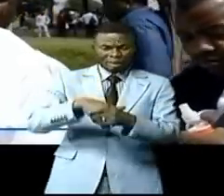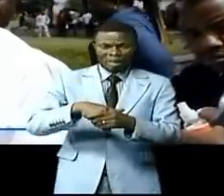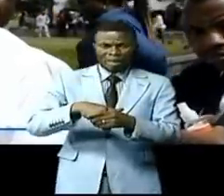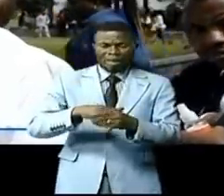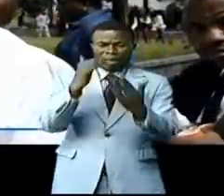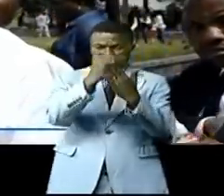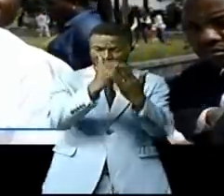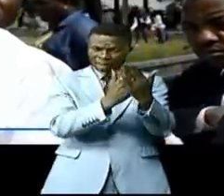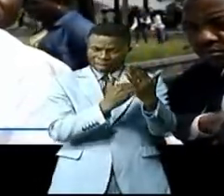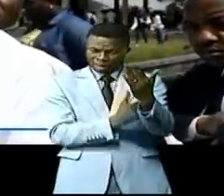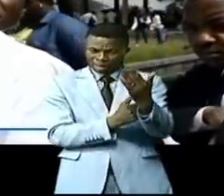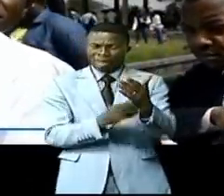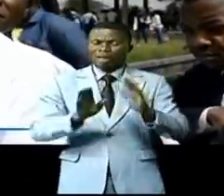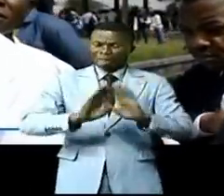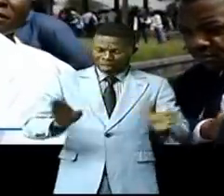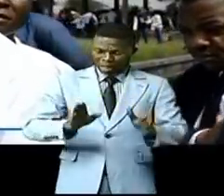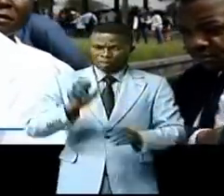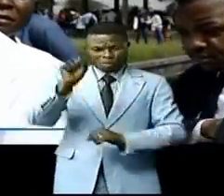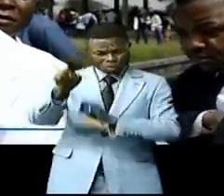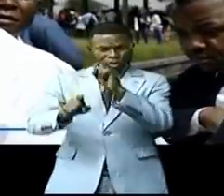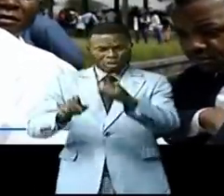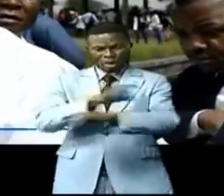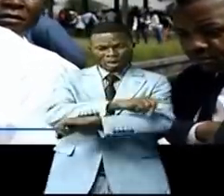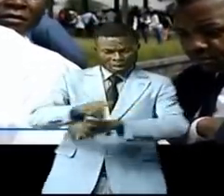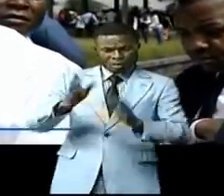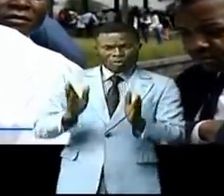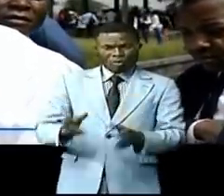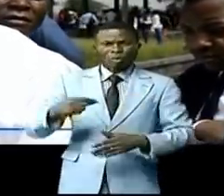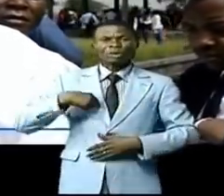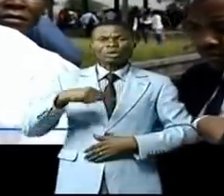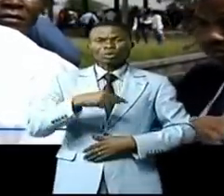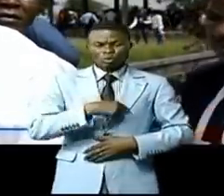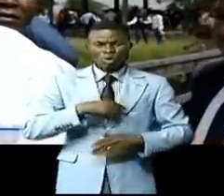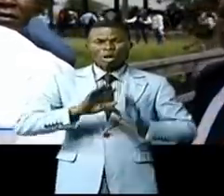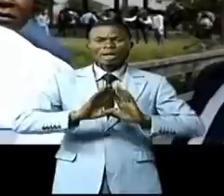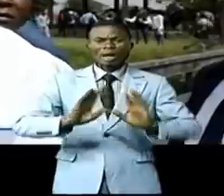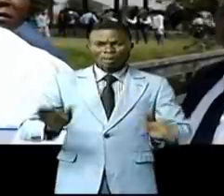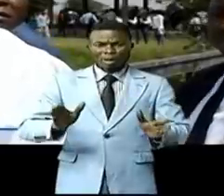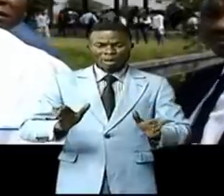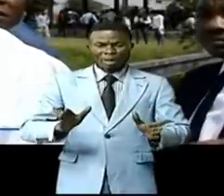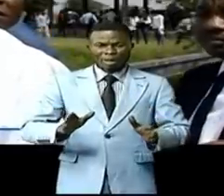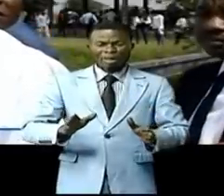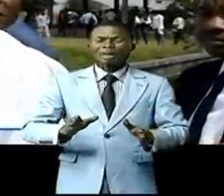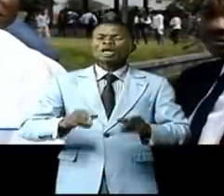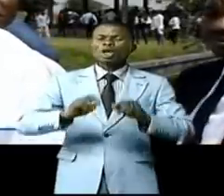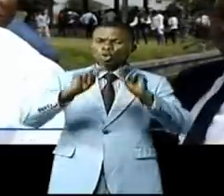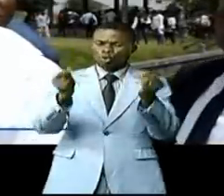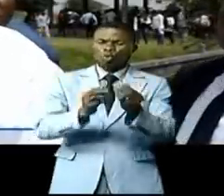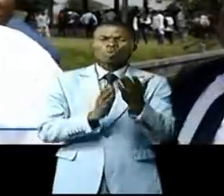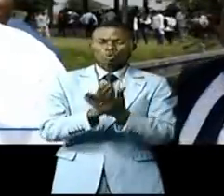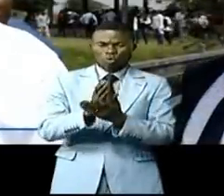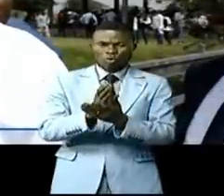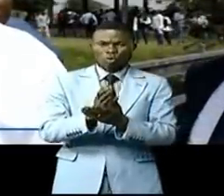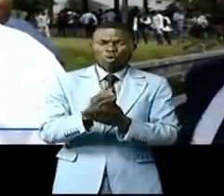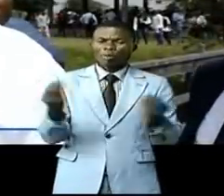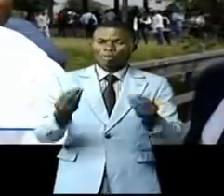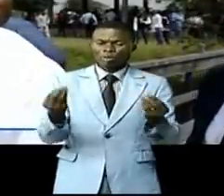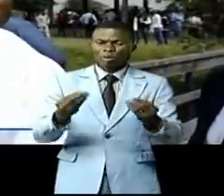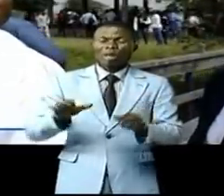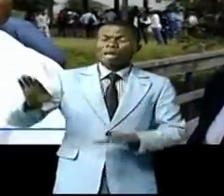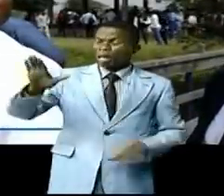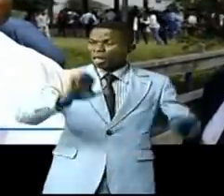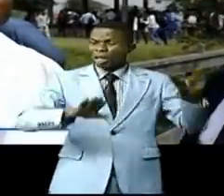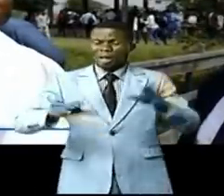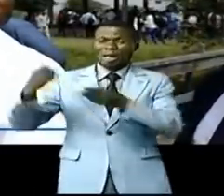cet audit de compétences et administratives que nous aurons à avoir un cadre organique, parce qu'un scellé, depuis